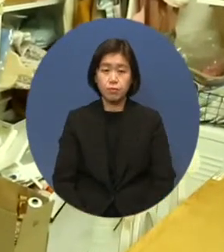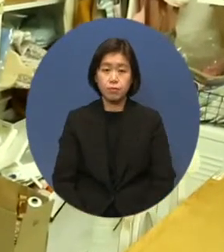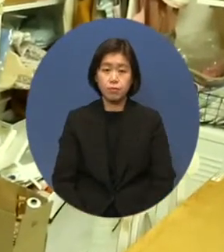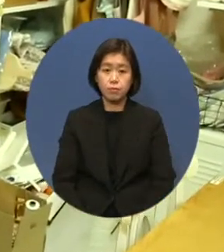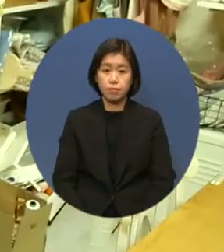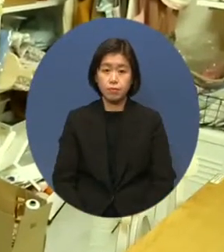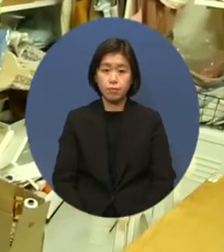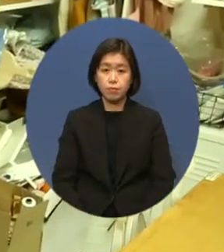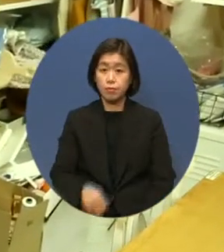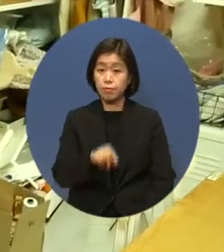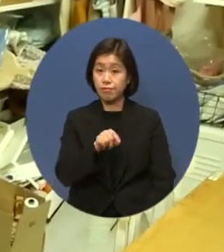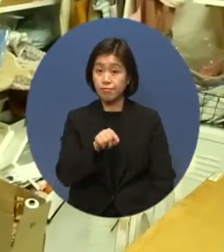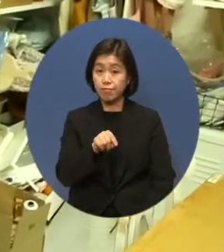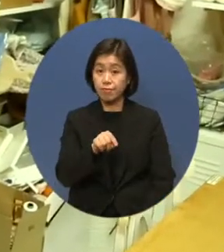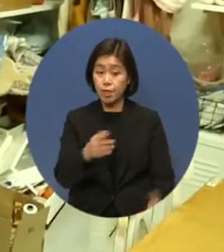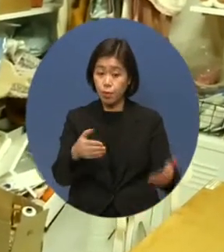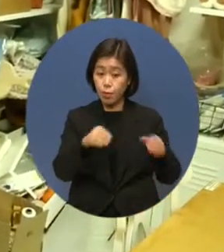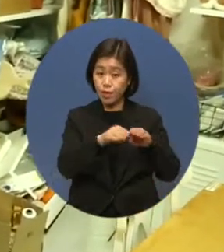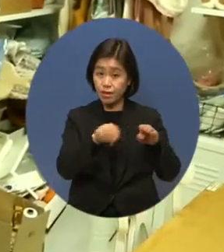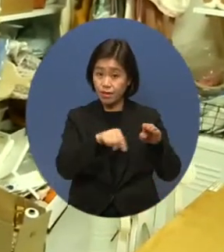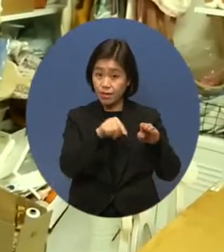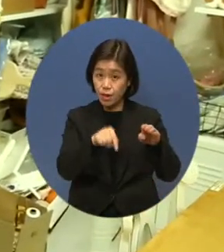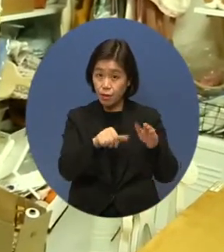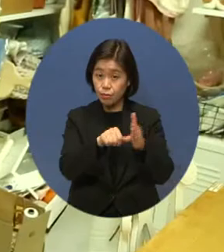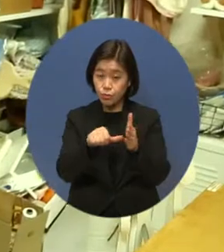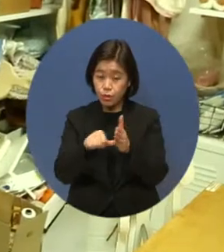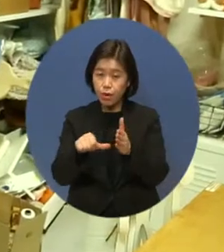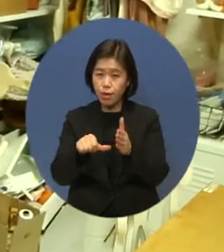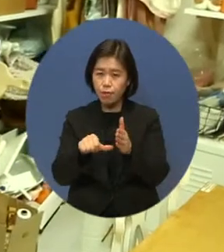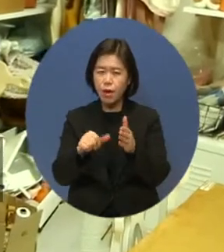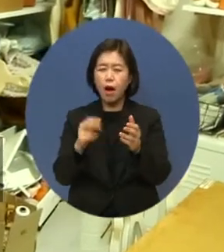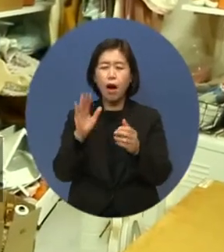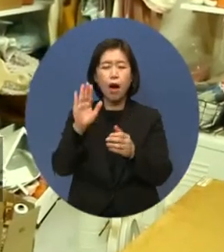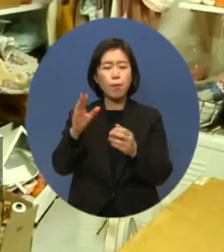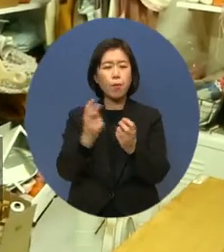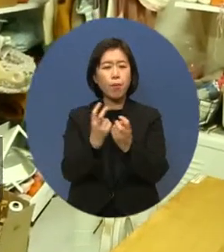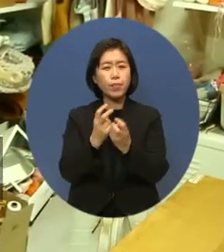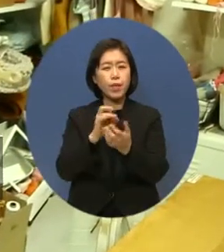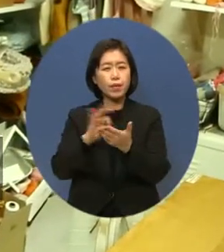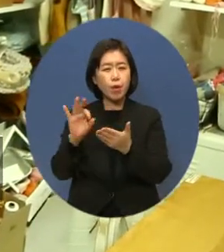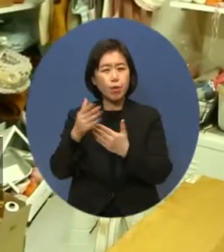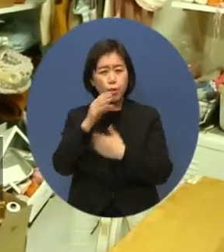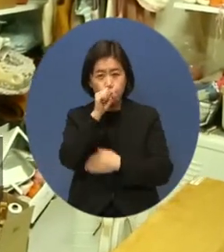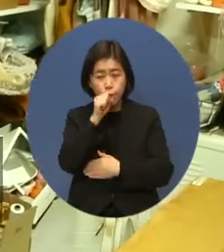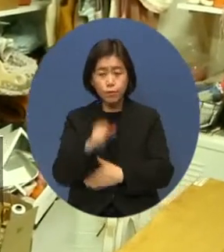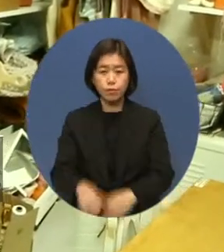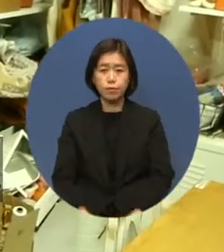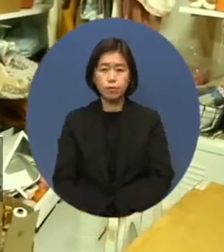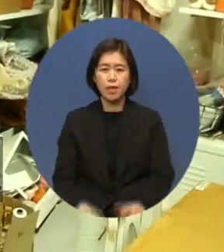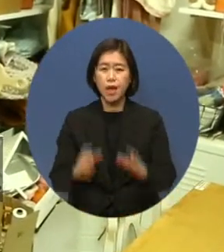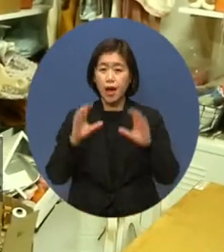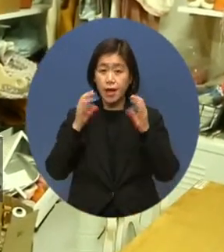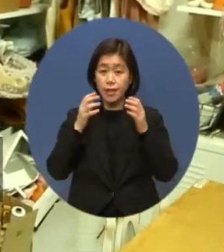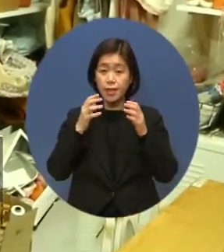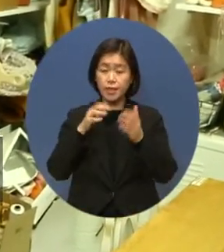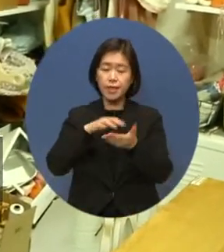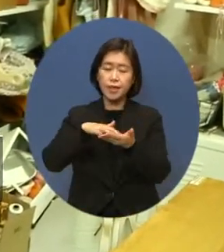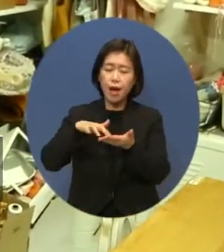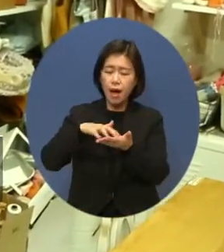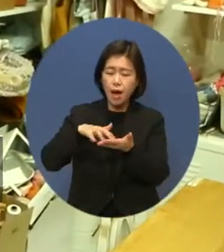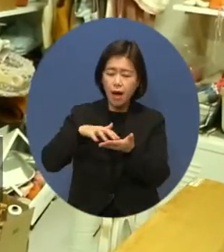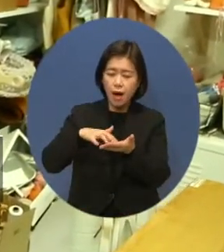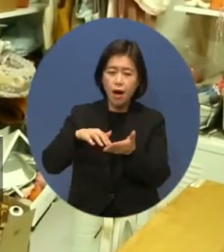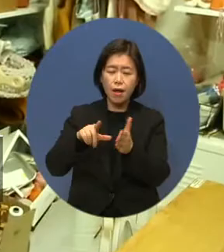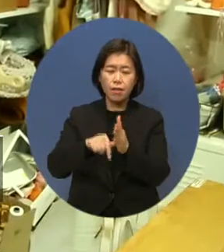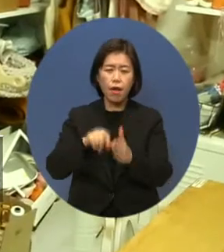효정학교 아이들한테 어떻게 좀 사용됐으면 좋겠나요? 아이들이 촉지훈련이나 점자 학습하는 데 많은